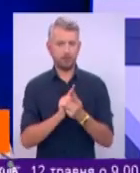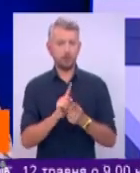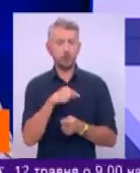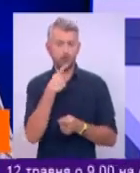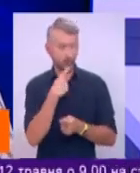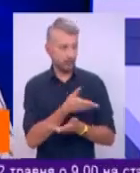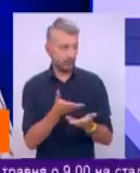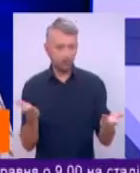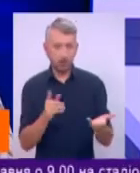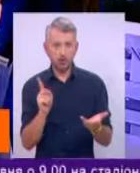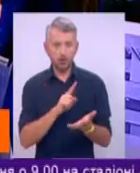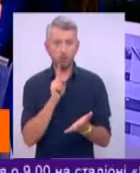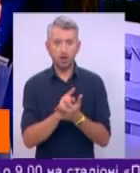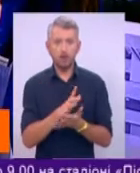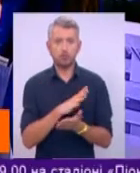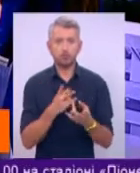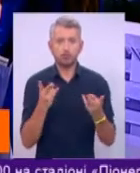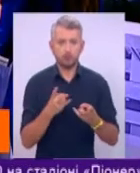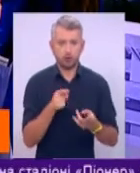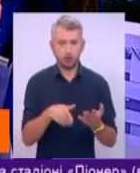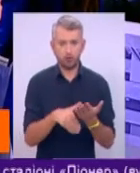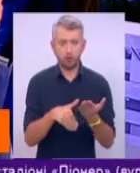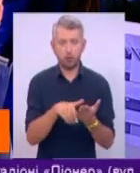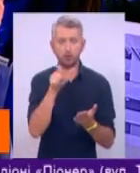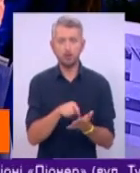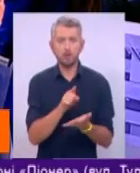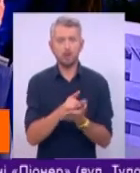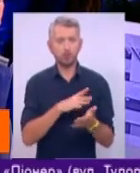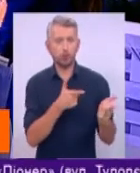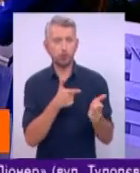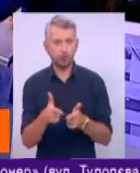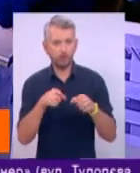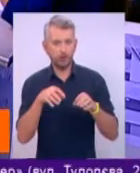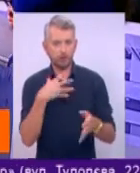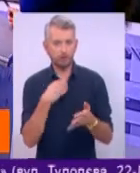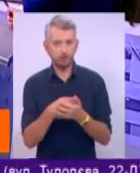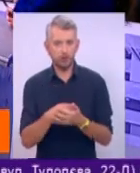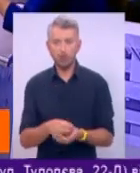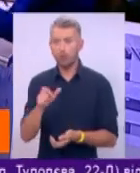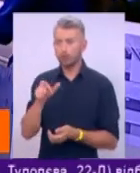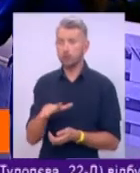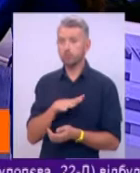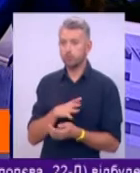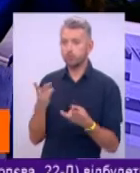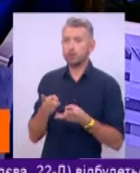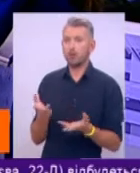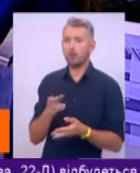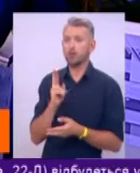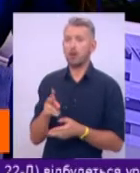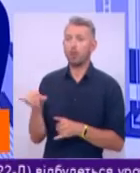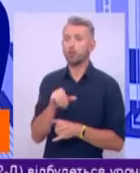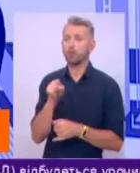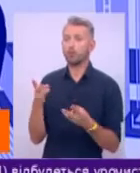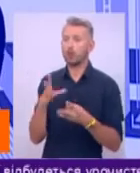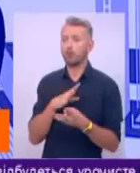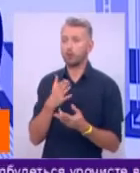наші колеги, що має бути запит на цю допомогу. Людина має бути готова це вирішувати свої питання. От у людини був запит, да? От як куди його